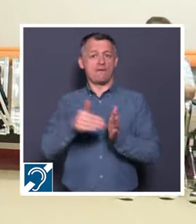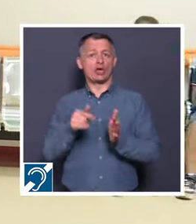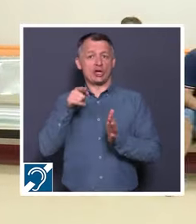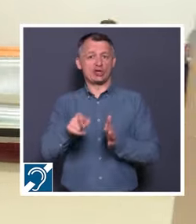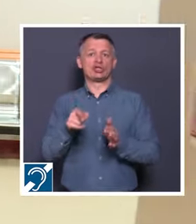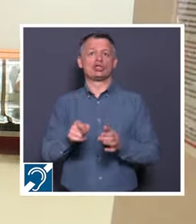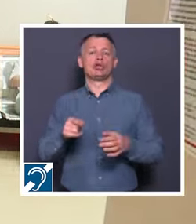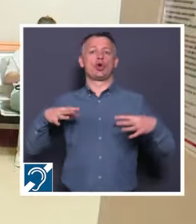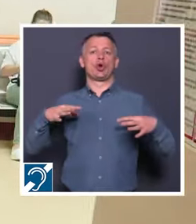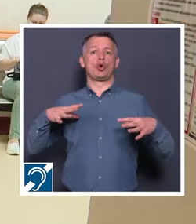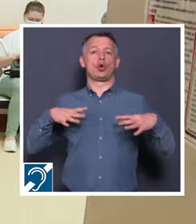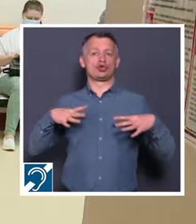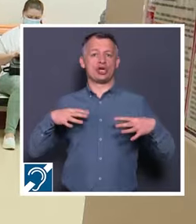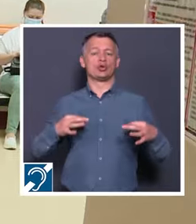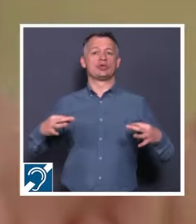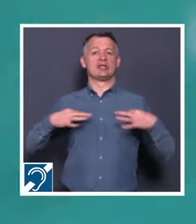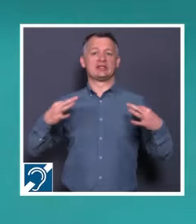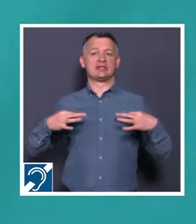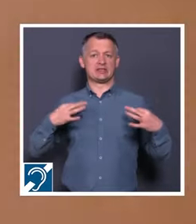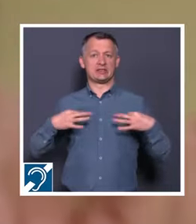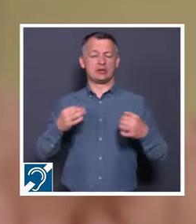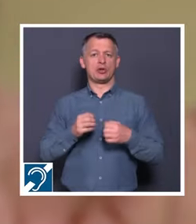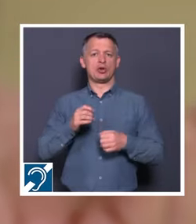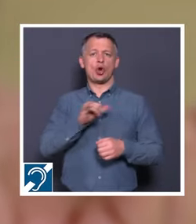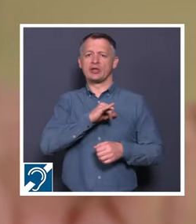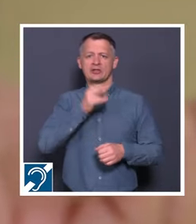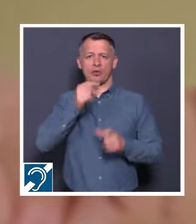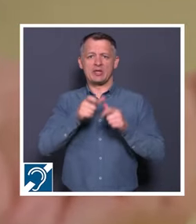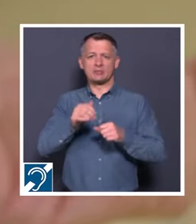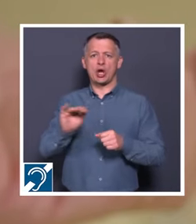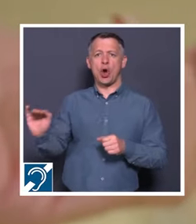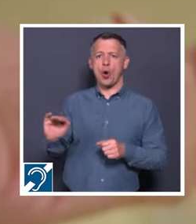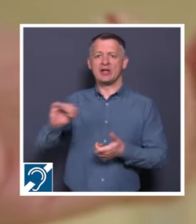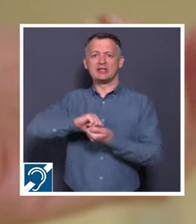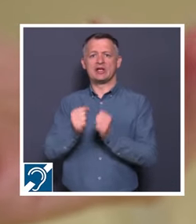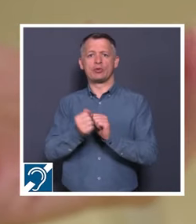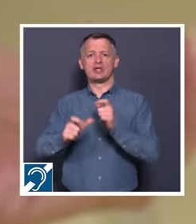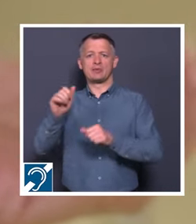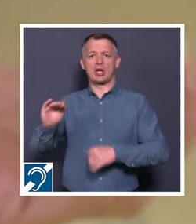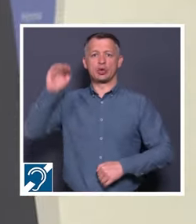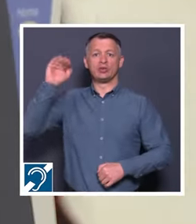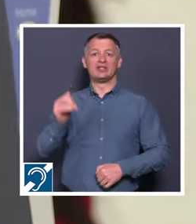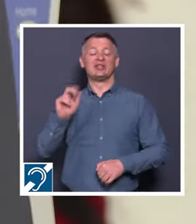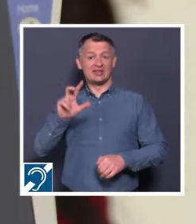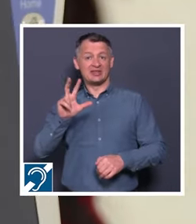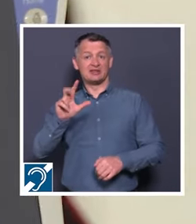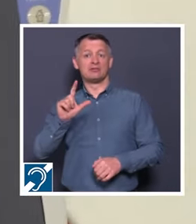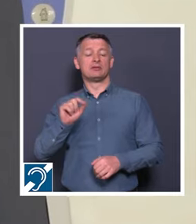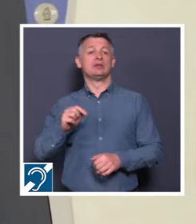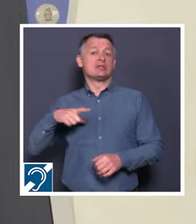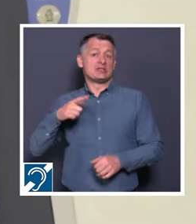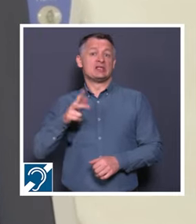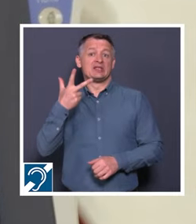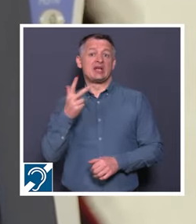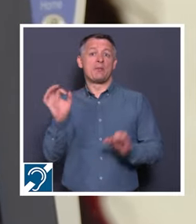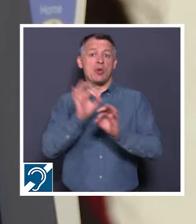și au nevoie să se întrețină acești pacienți, fie că vorbim de pediatrie sau de adult, dar sunt vreo 3 milioane de pacienți cronici. Și vorbim